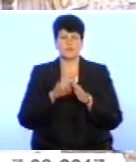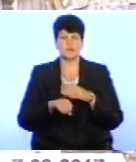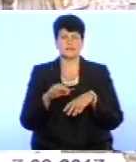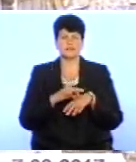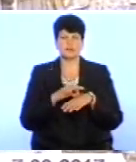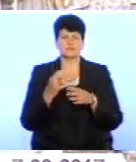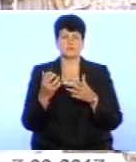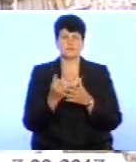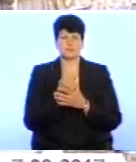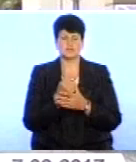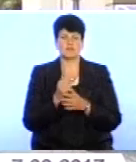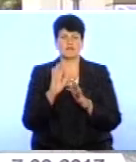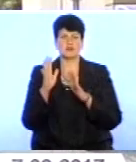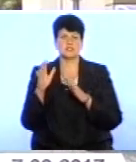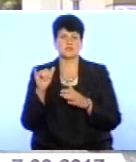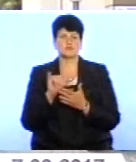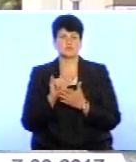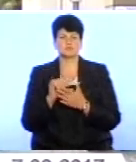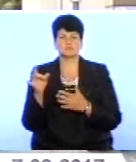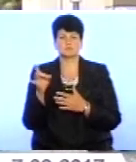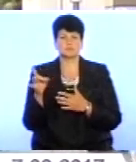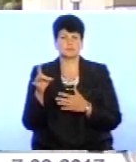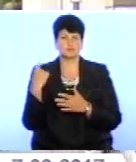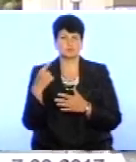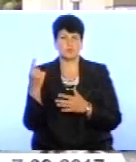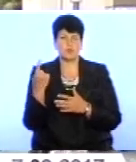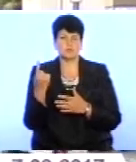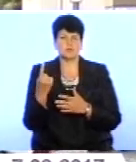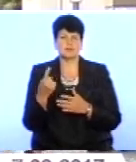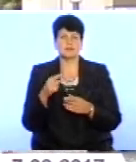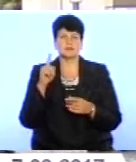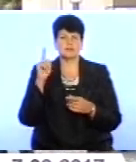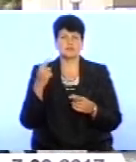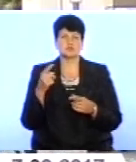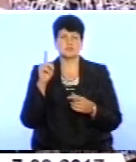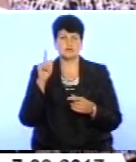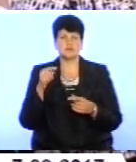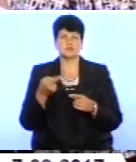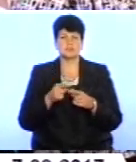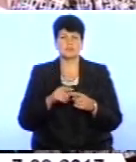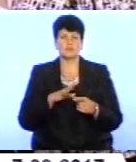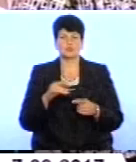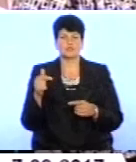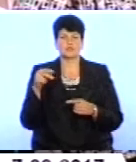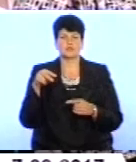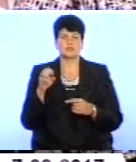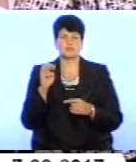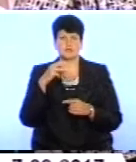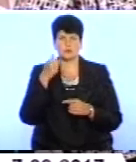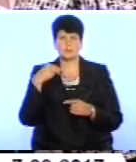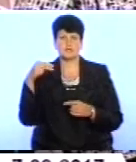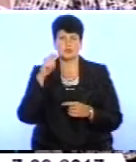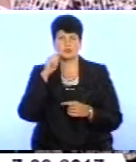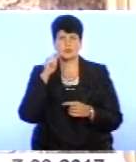у лісі на Сумщині. Точної дати смерті встановити не вдалось. Відомо лише, що сталося це у грудні 2013 року. Президент